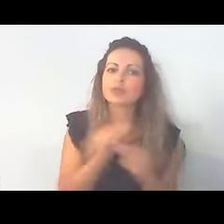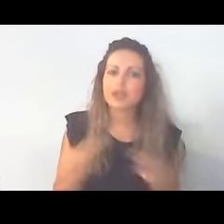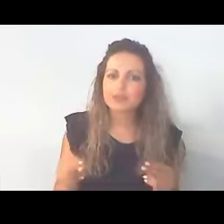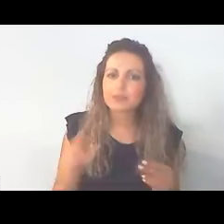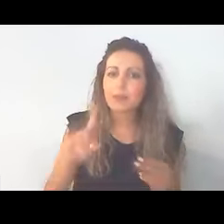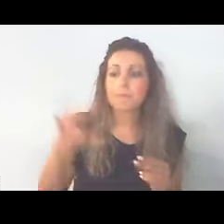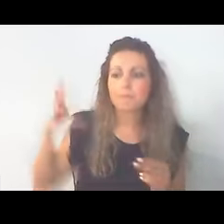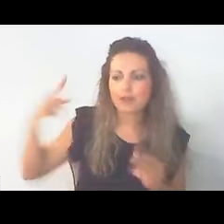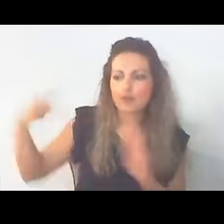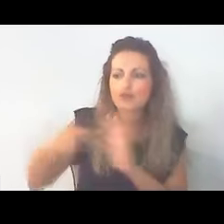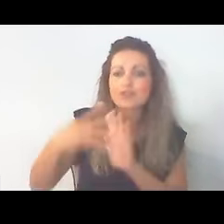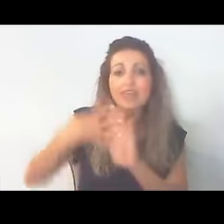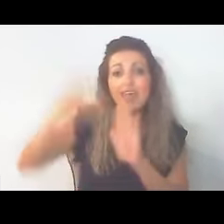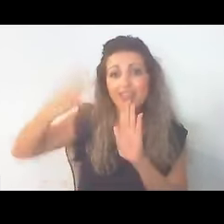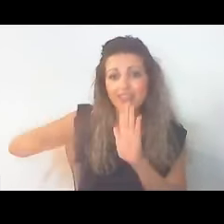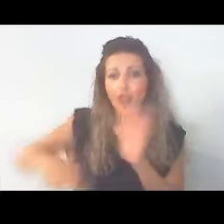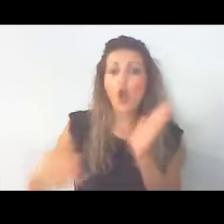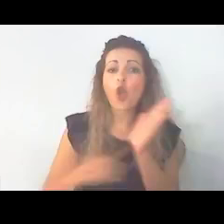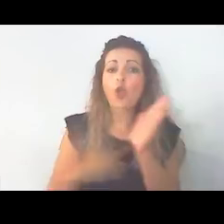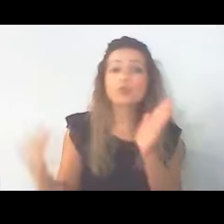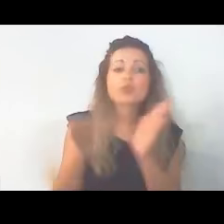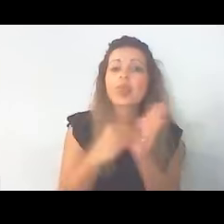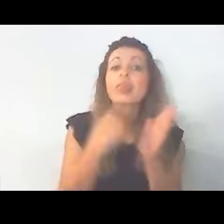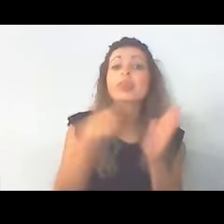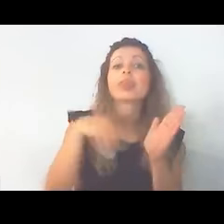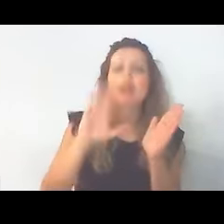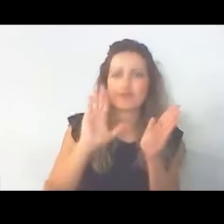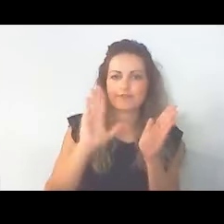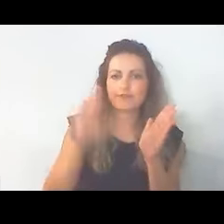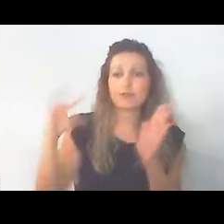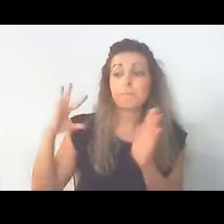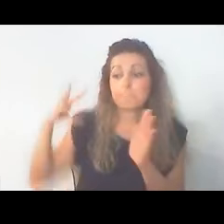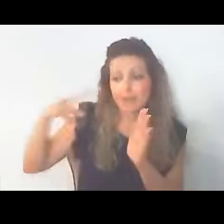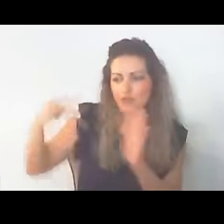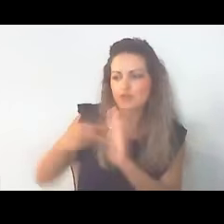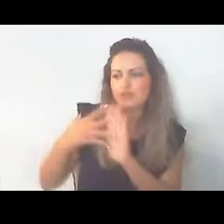δεν αποτυπωνόταν. Αυτή η παρέμβαση σε επίπεδο